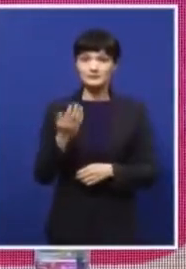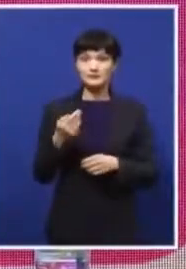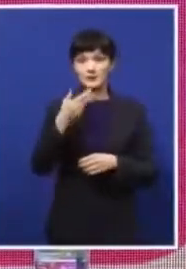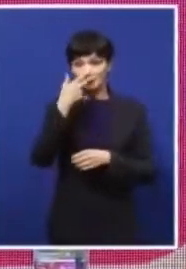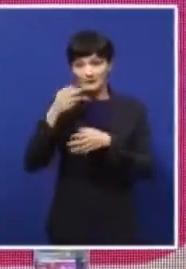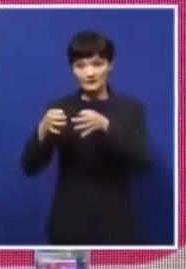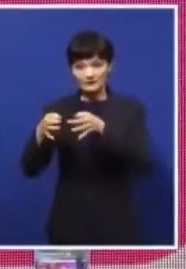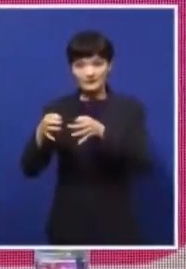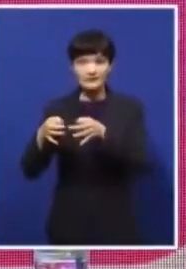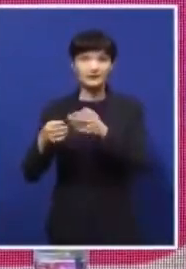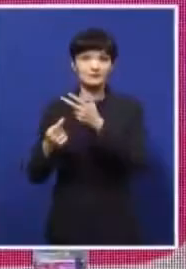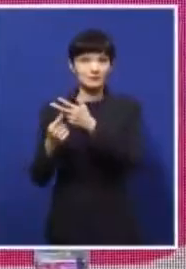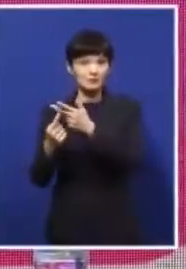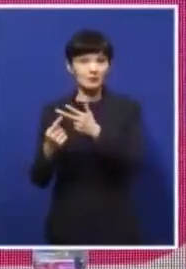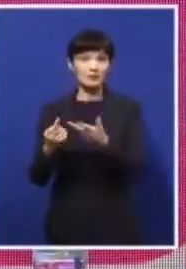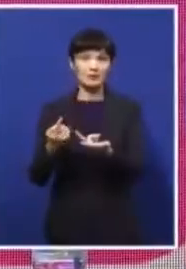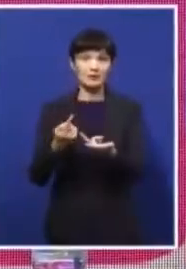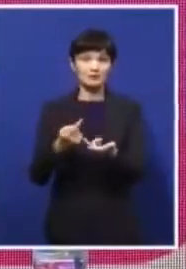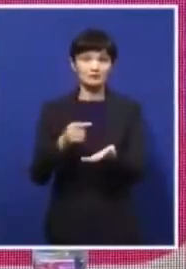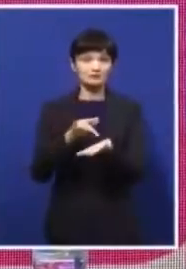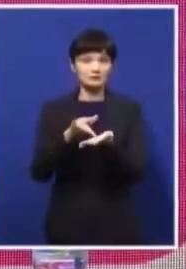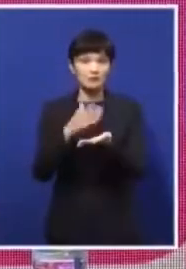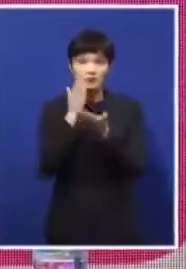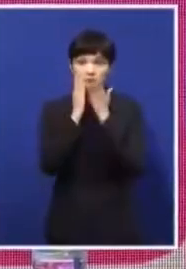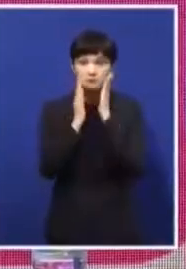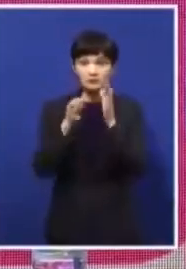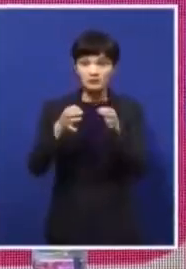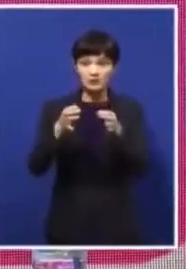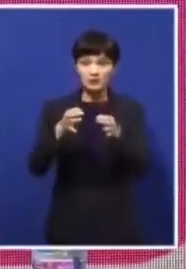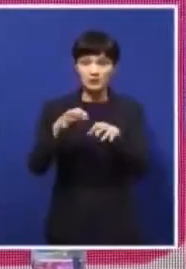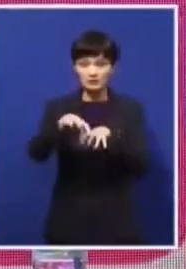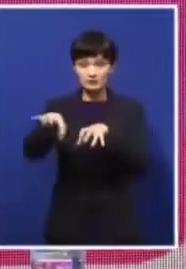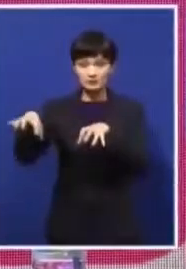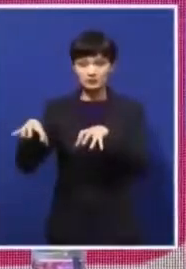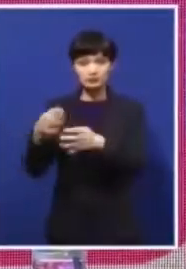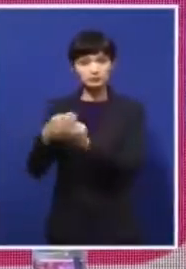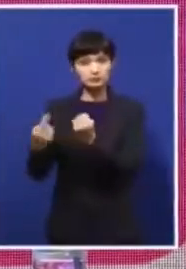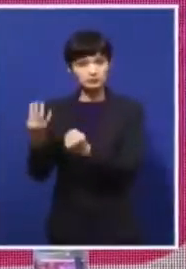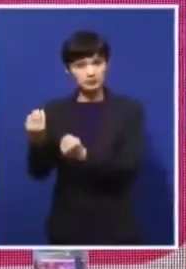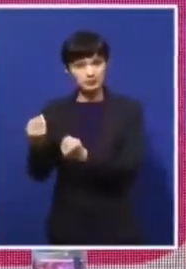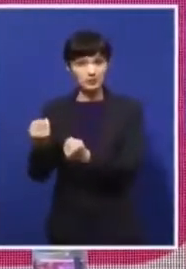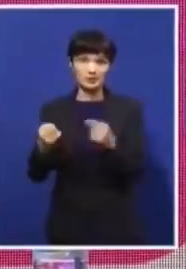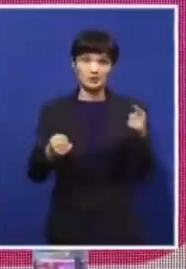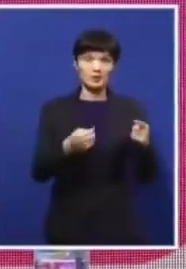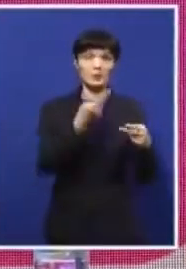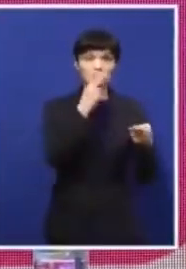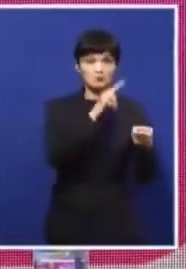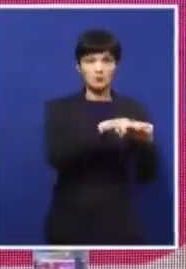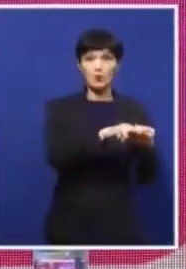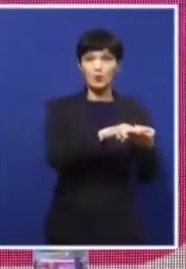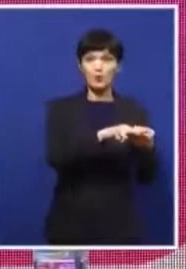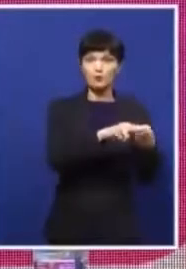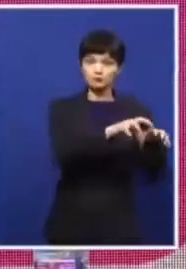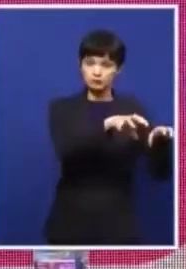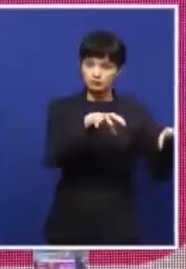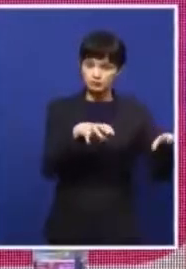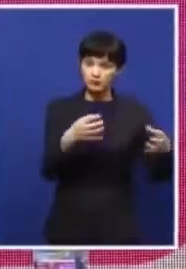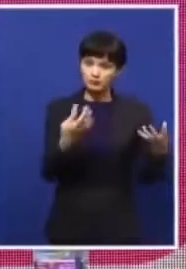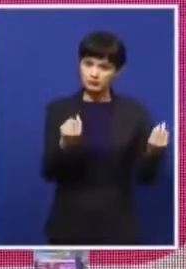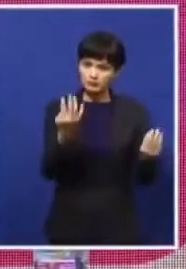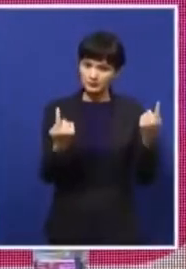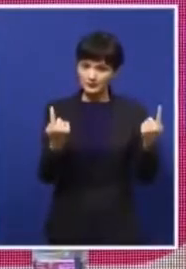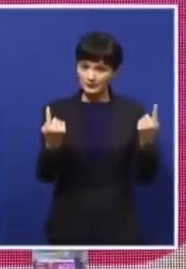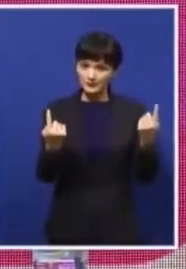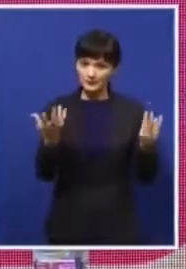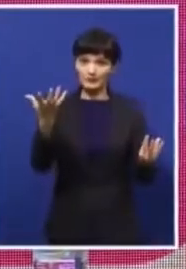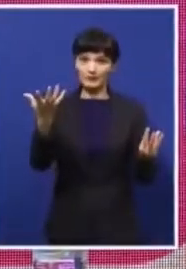可用的店的数量应该是邮局的差不多10倍左右，所以其实当它是同一天的时候，我们就发